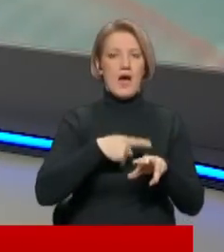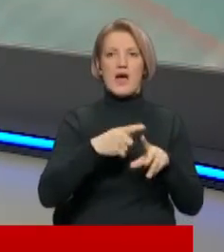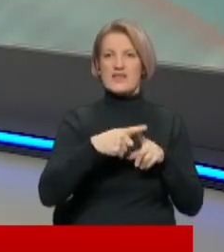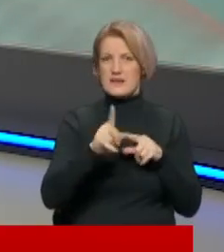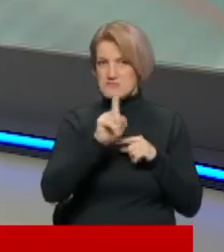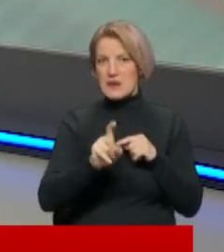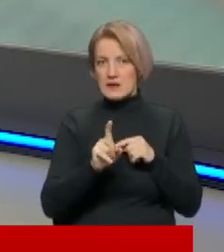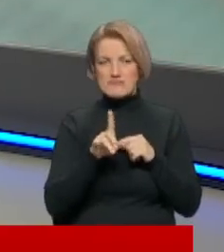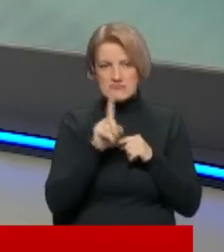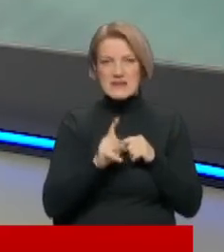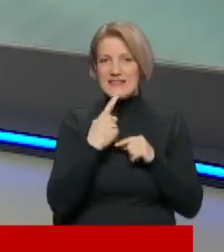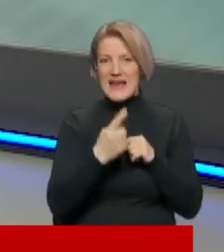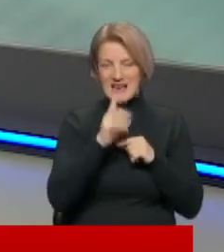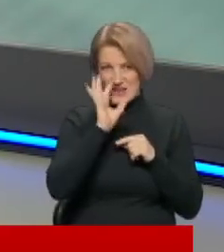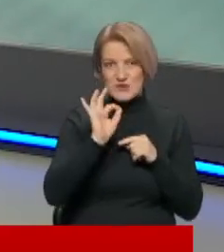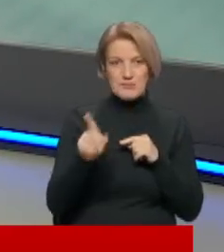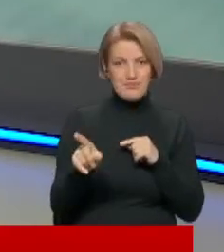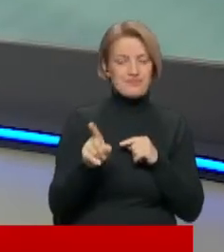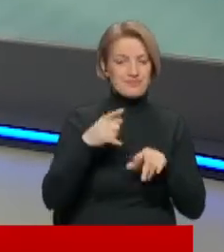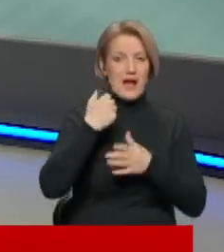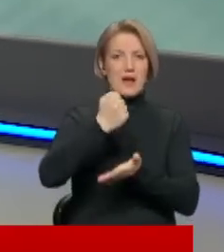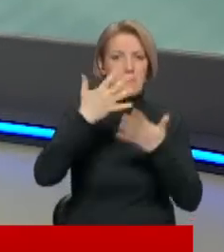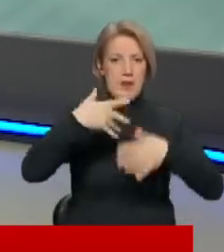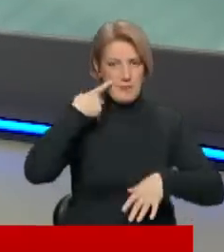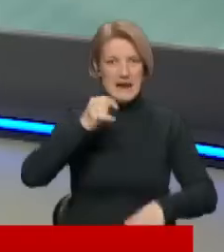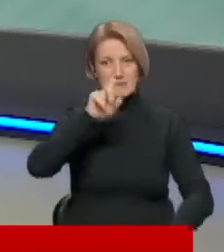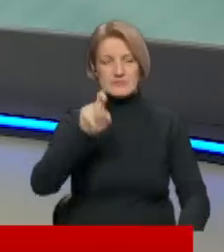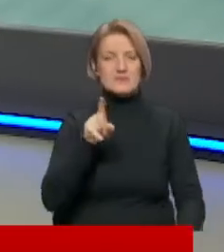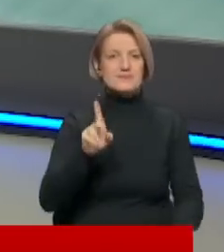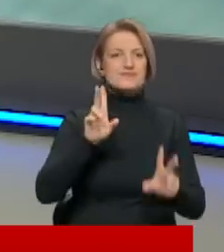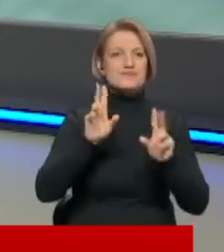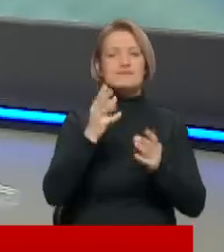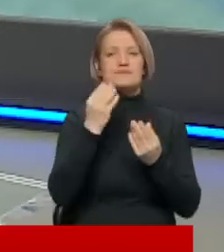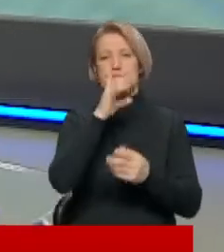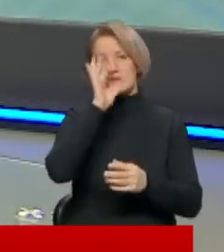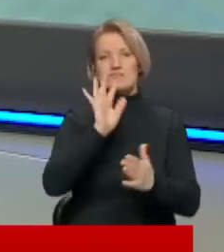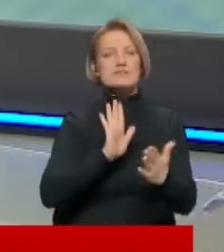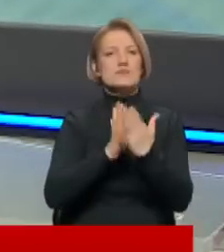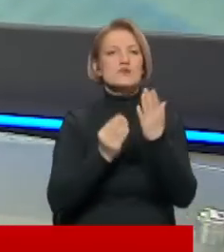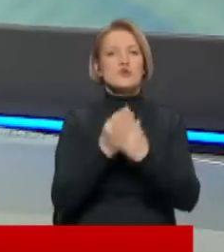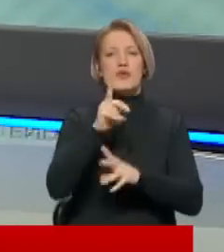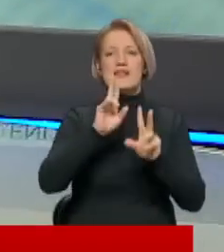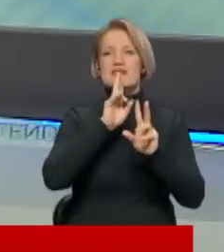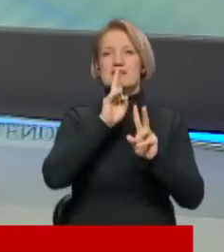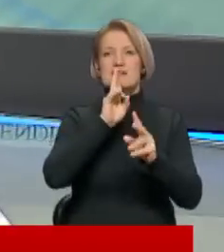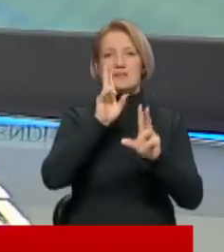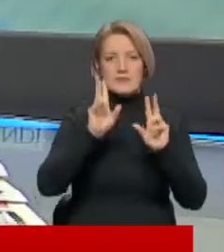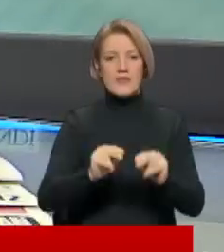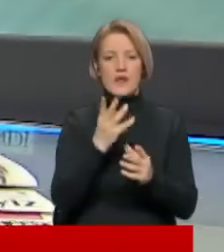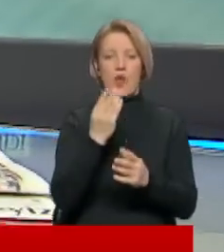EYT mi diyen kişi mi yani Hazine ve maliye bakanı mı tam olarak kim karşı çıkıyor onda net bir şekilde